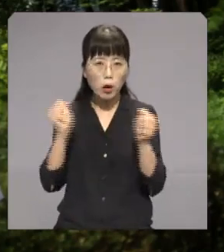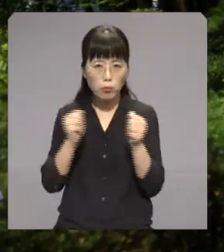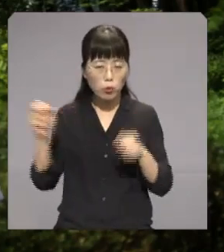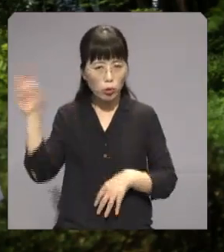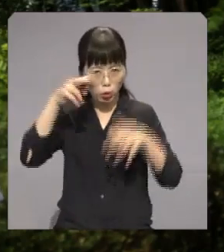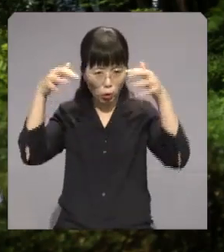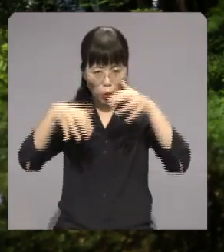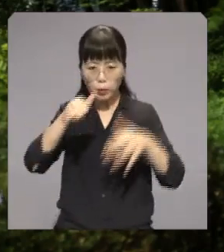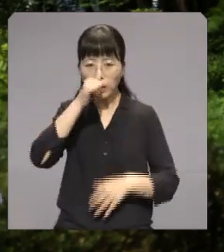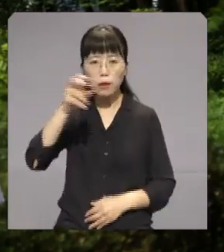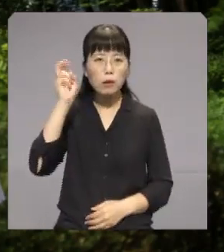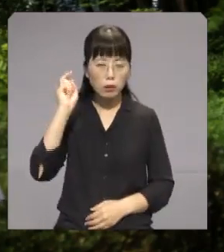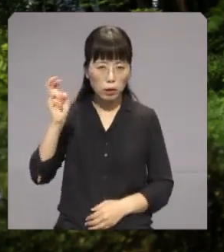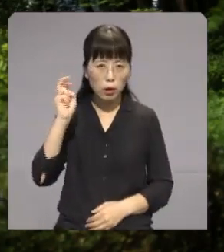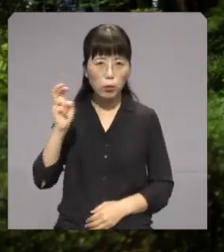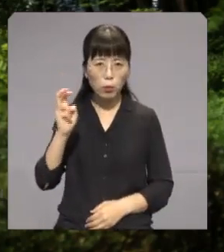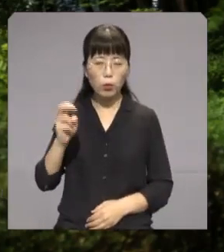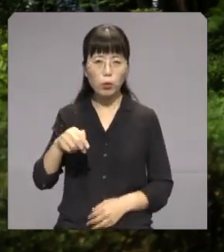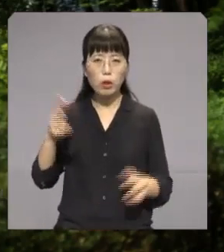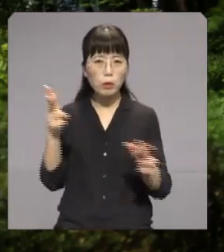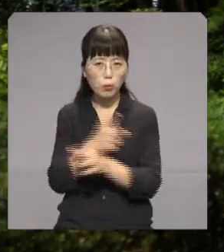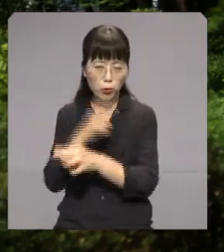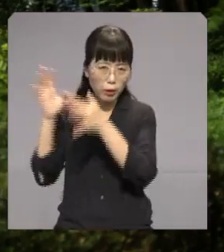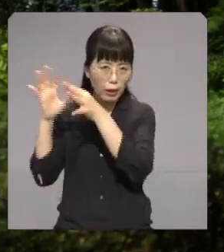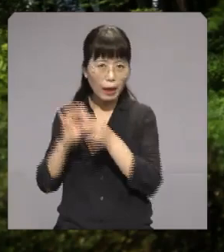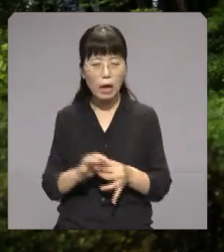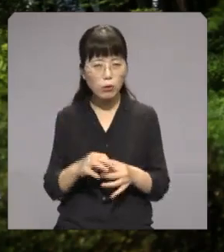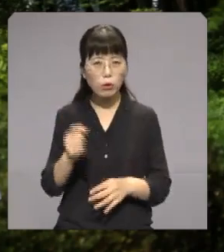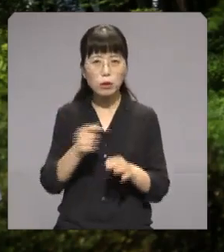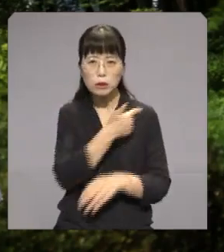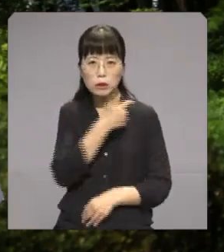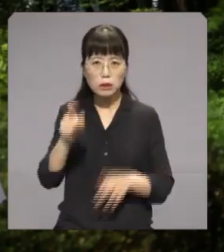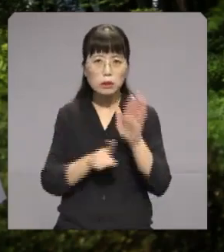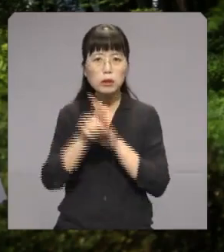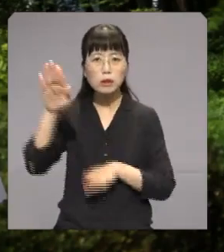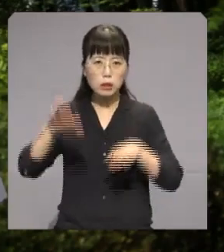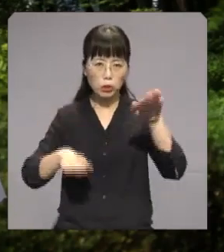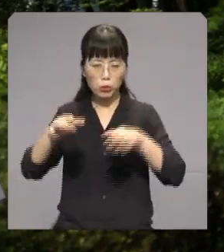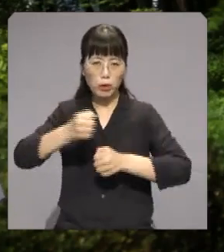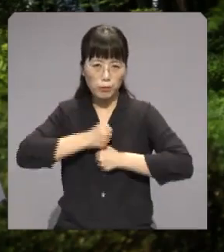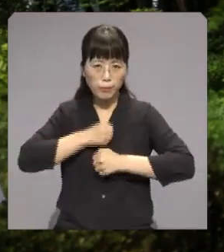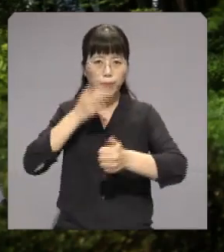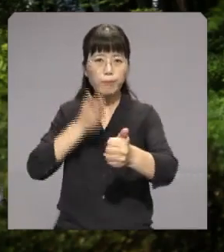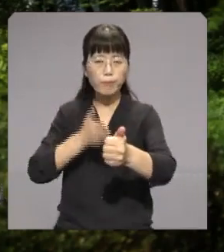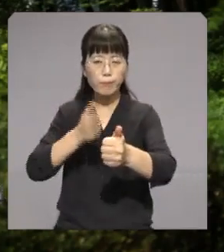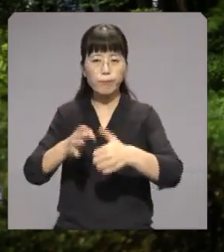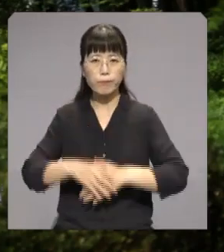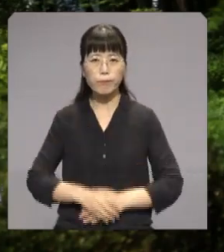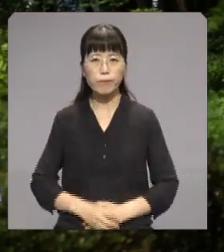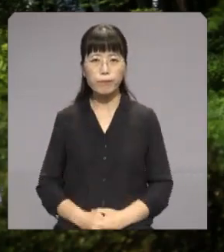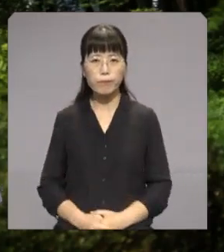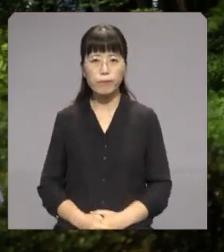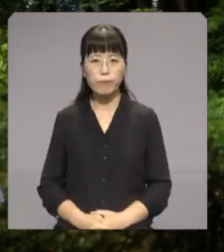소나기가 오는 곳이 있겠고요 이번 주는 계속해서 큰 일교차에 주의하시길 바랍니다 날씨였습니다